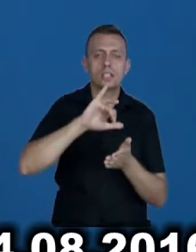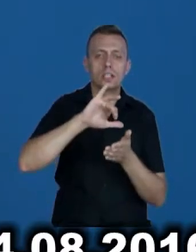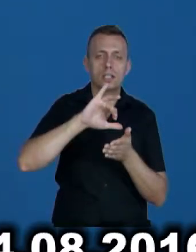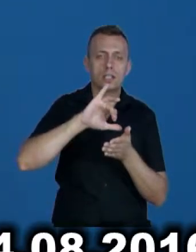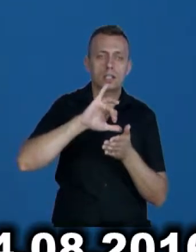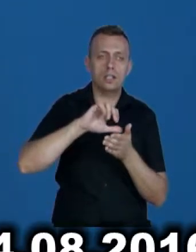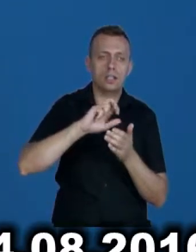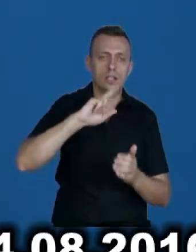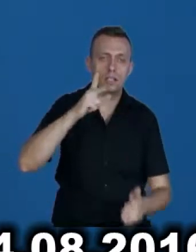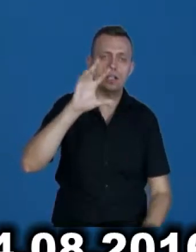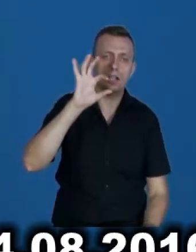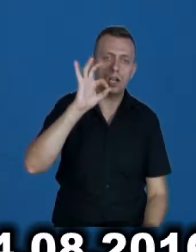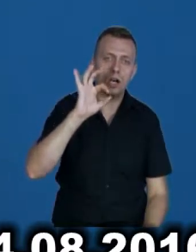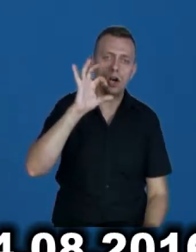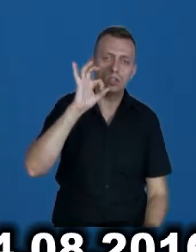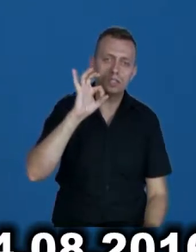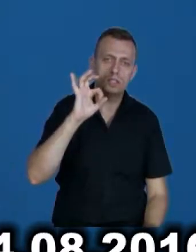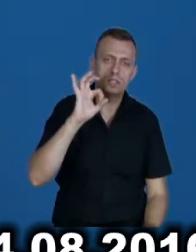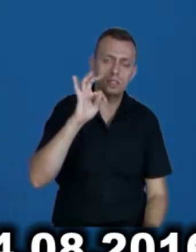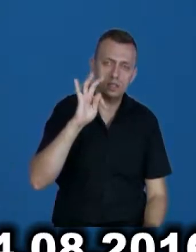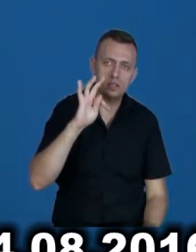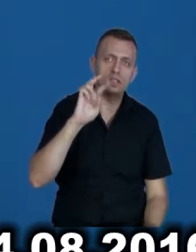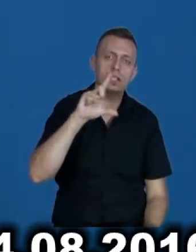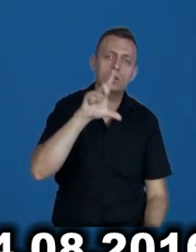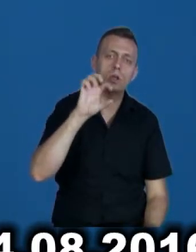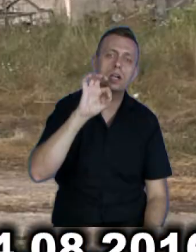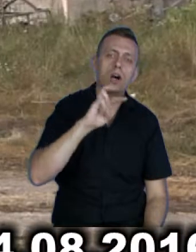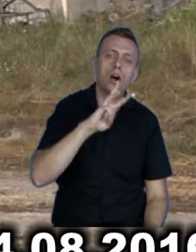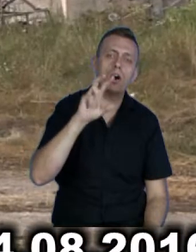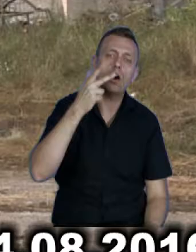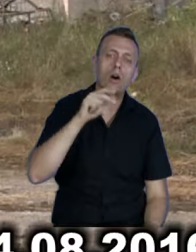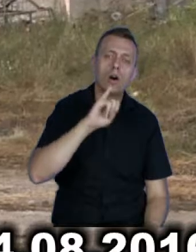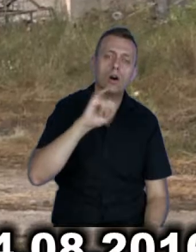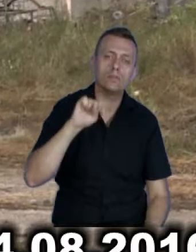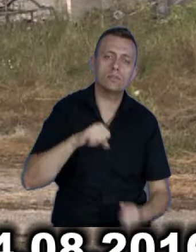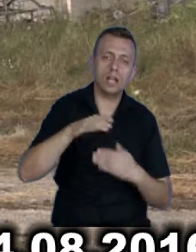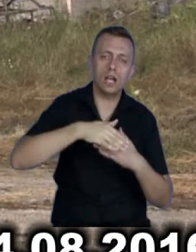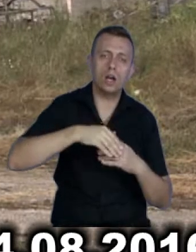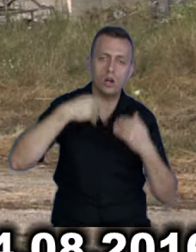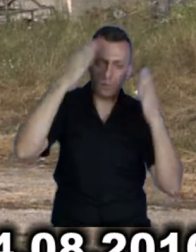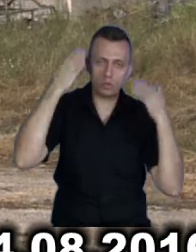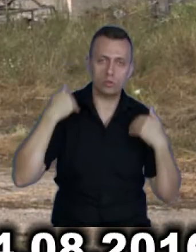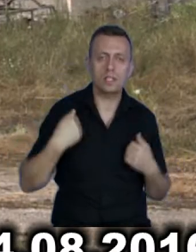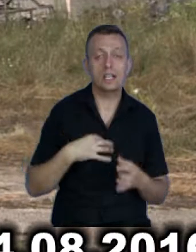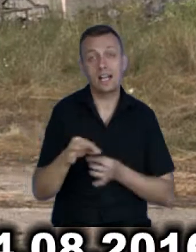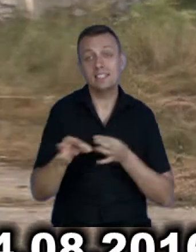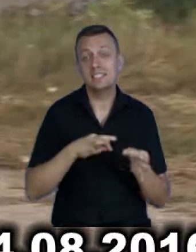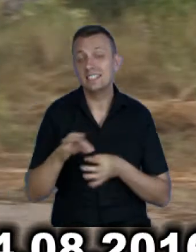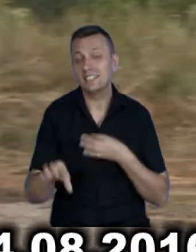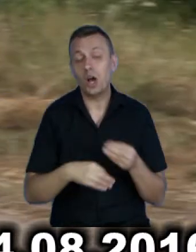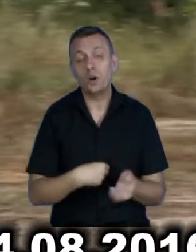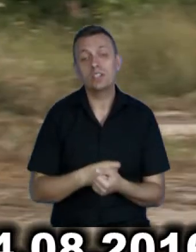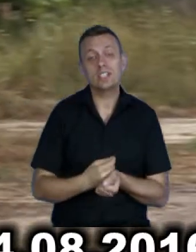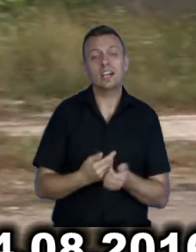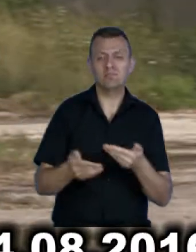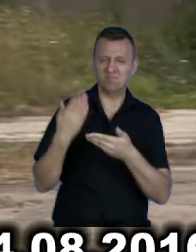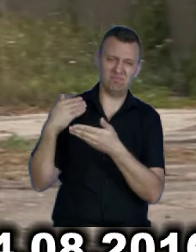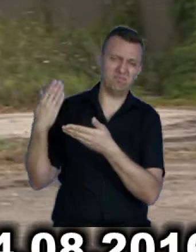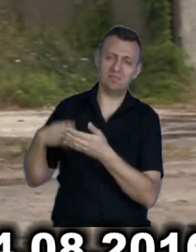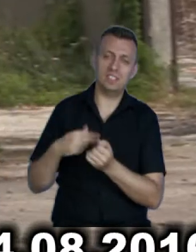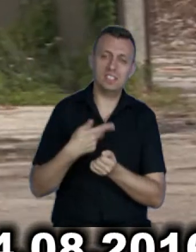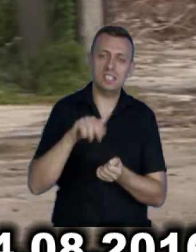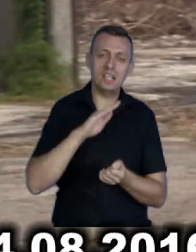Śpiąca Królewna. W trakcie festynu będzie można również obejrzeć wystawę Pałac ukryty w miejskim pejzażu. Na wystawie będą zaprezentowane